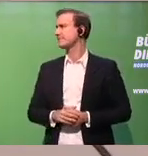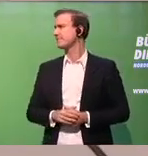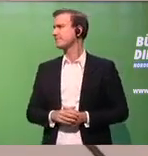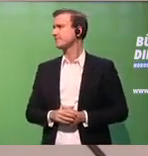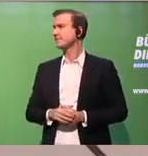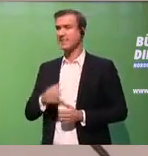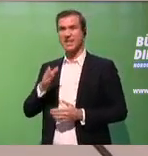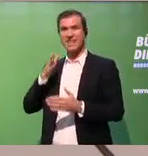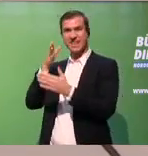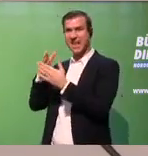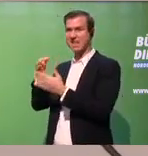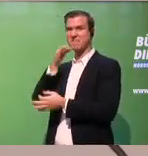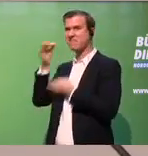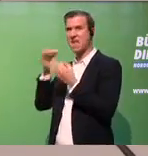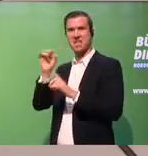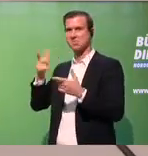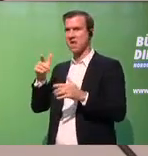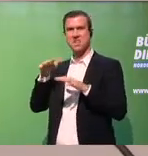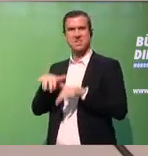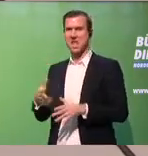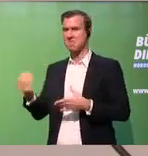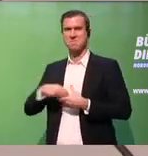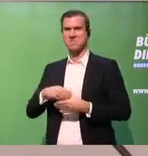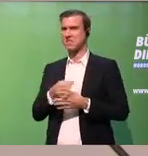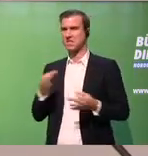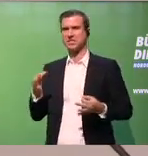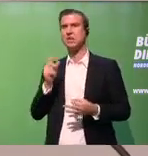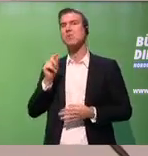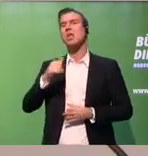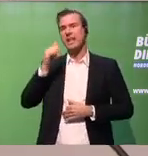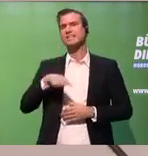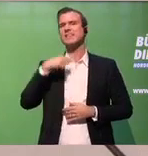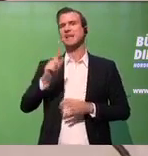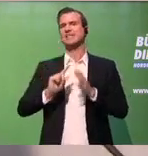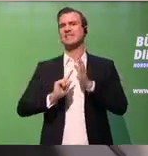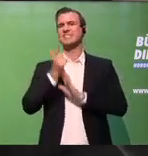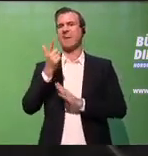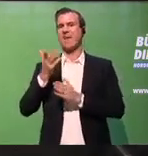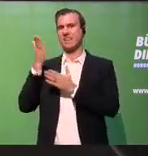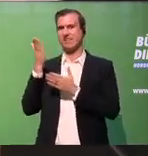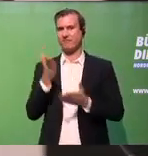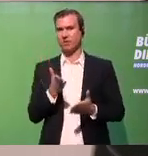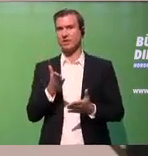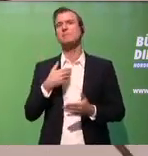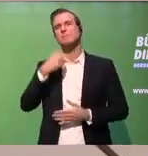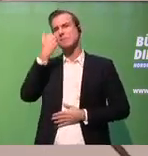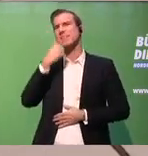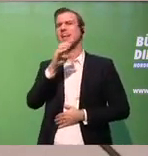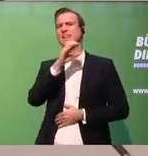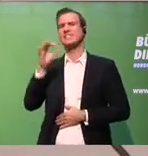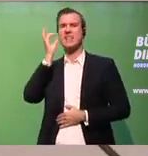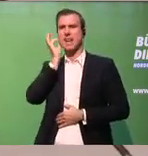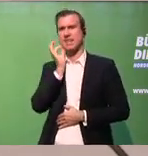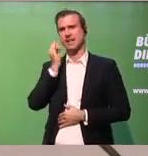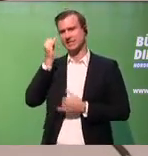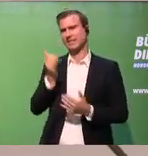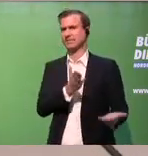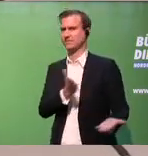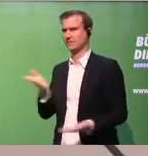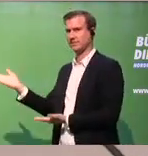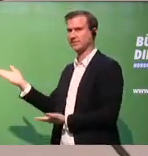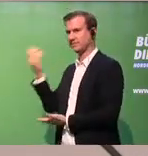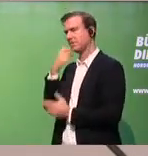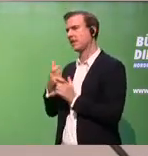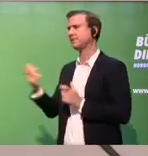Fragen an Sabine liegen nicht vor. Dann kommen wir jetzt zur zweiten Vorstellung und ich bitte Christine Linnertz hier vorne